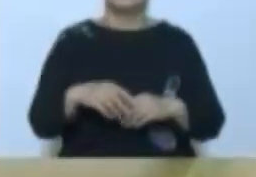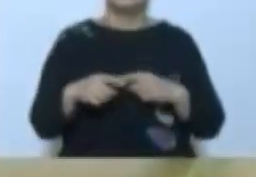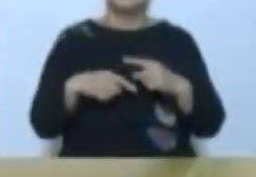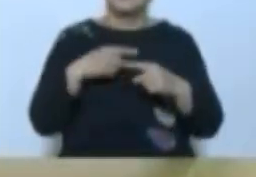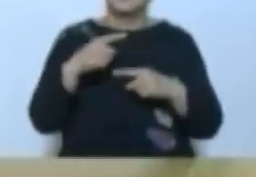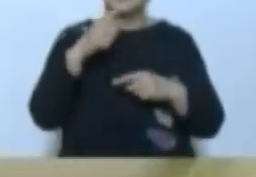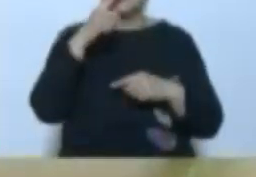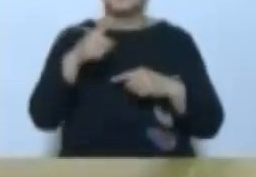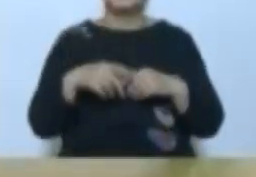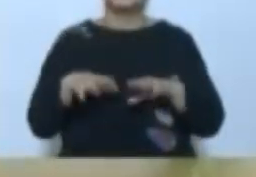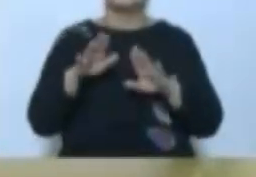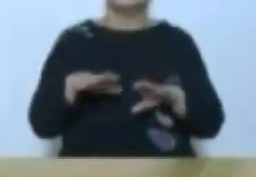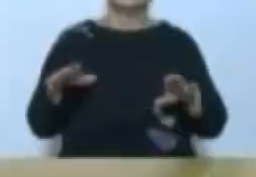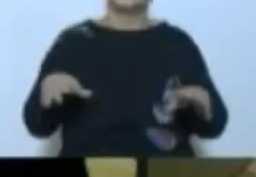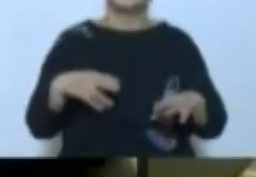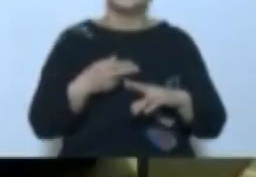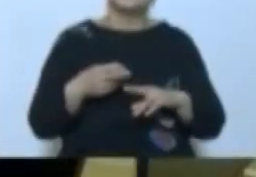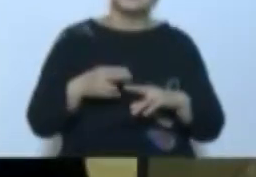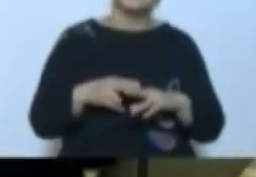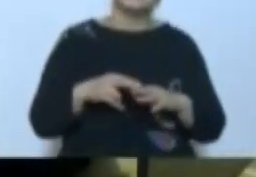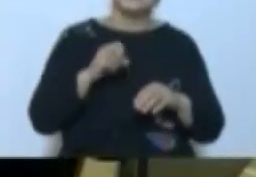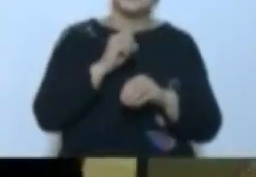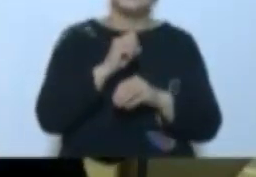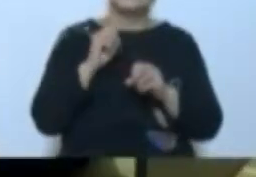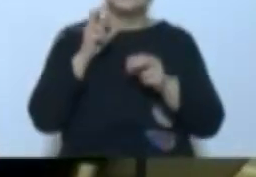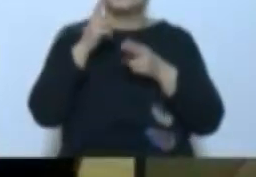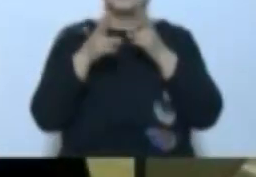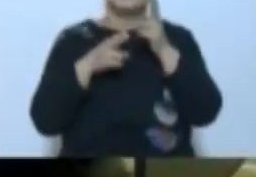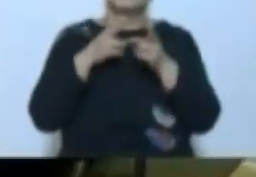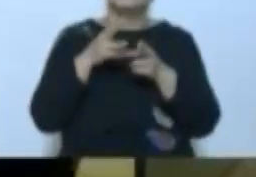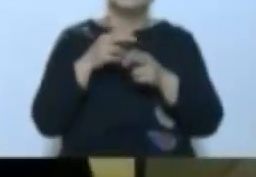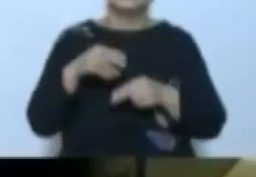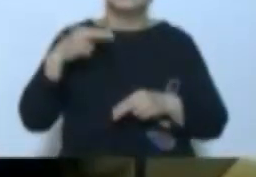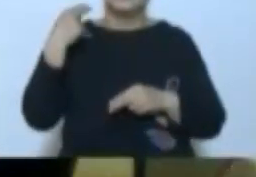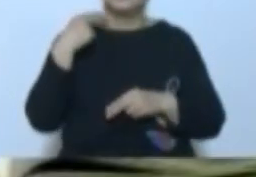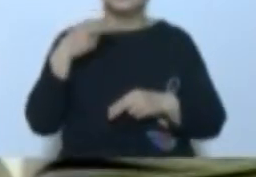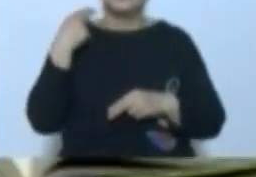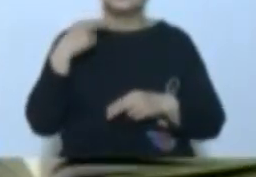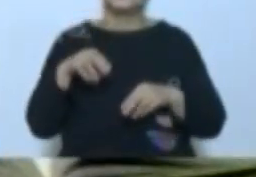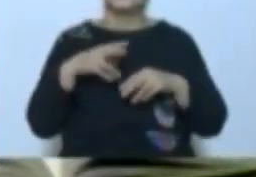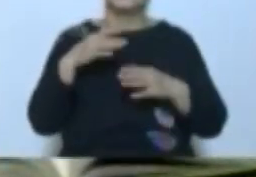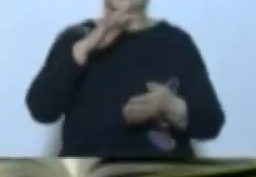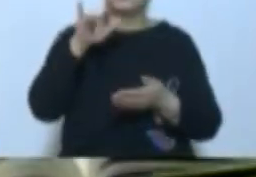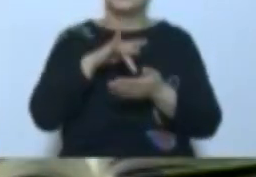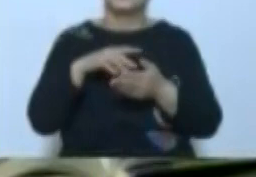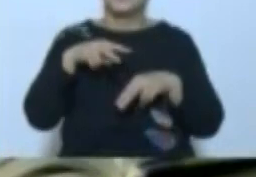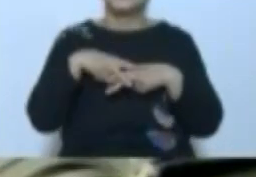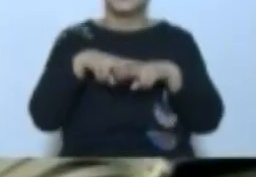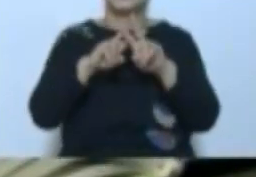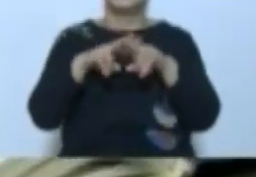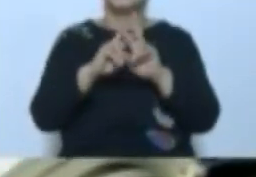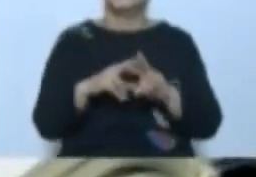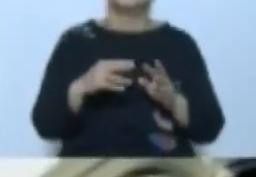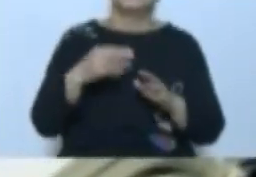Опережающая сверстников школьница намерена также подать заявку в престижные учебные заведения Турции и города Астаны. В планах выучить китайский